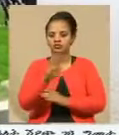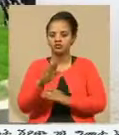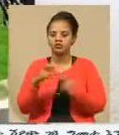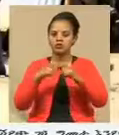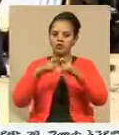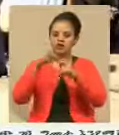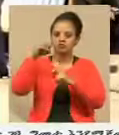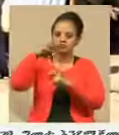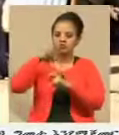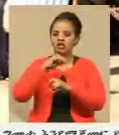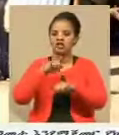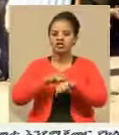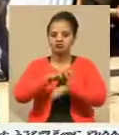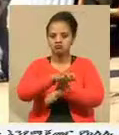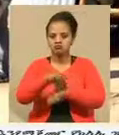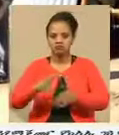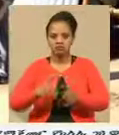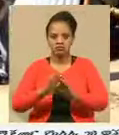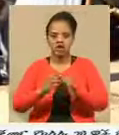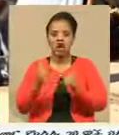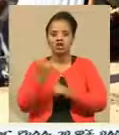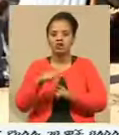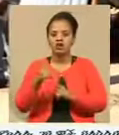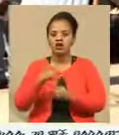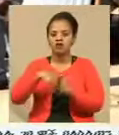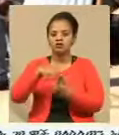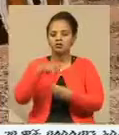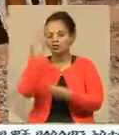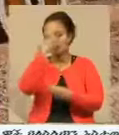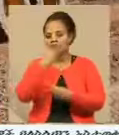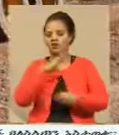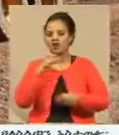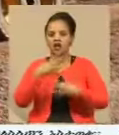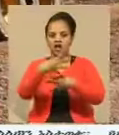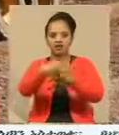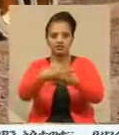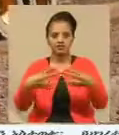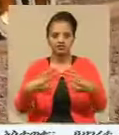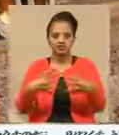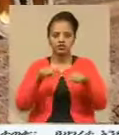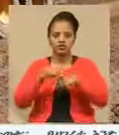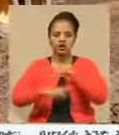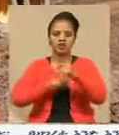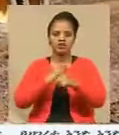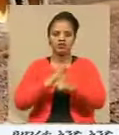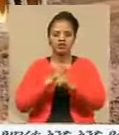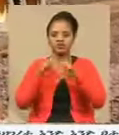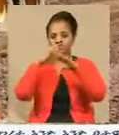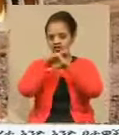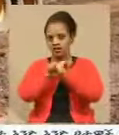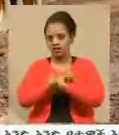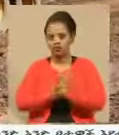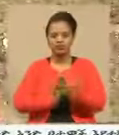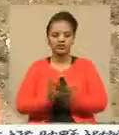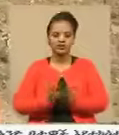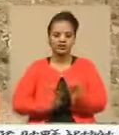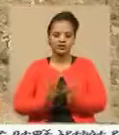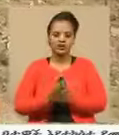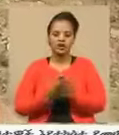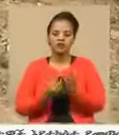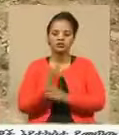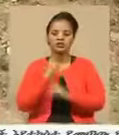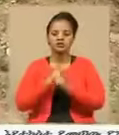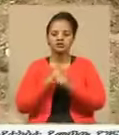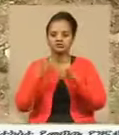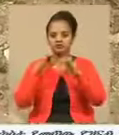የመብራት ዝርጋታ፣ የኮብልስቶን ስራ፣ አረንጓዴ አካባቢ የማስዋብና አጥር የማጠር ስራ በዘንድሮ ዓመት እንደሚጠናቀቁም ተገልጿል። የልማት